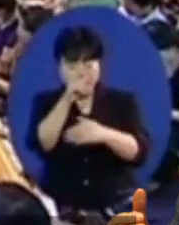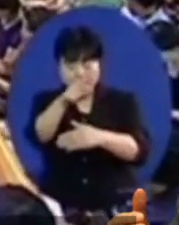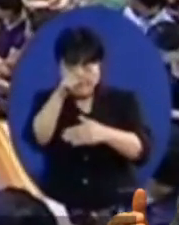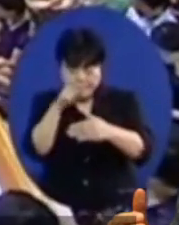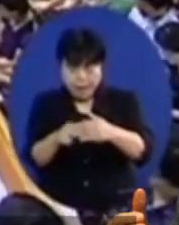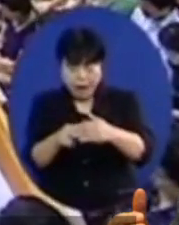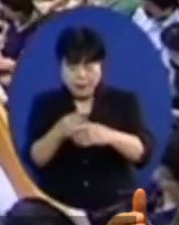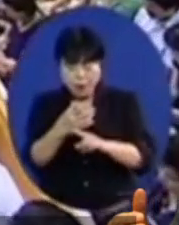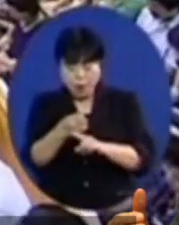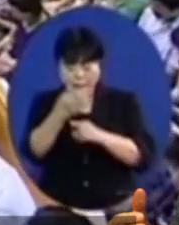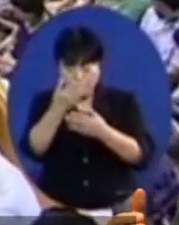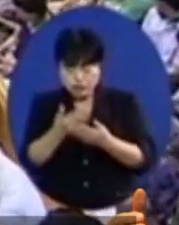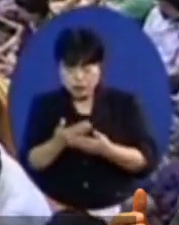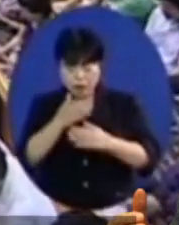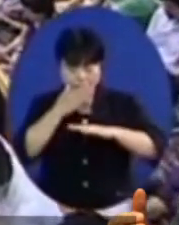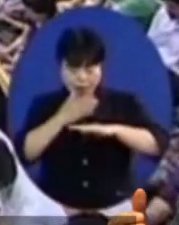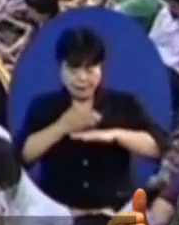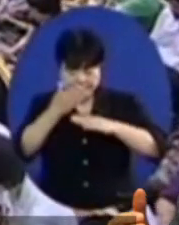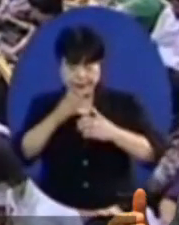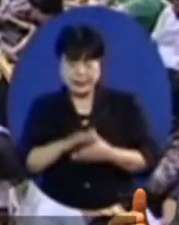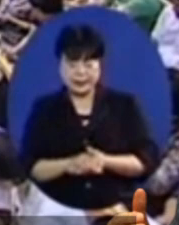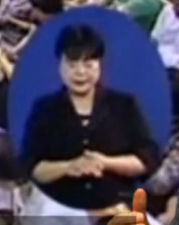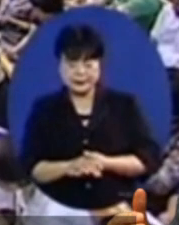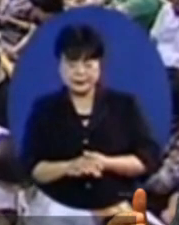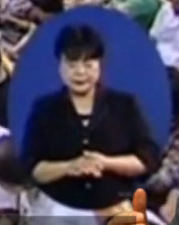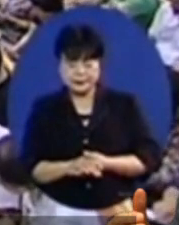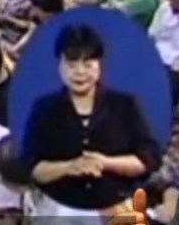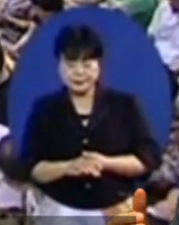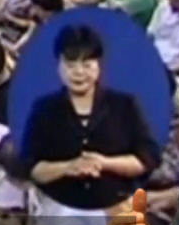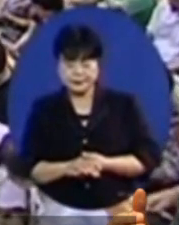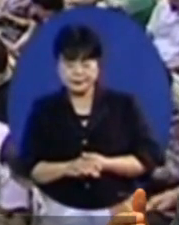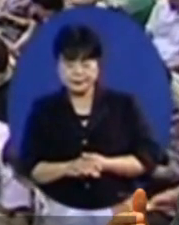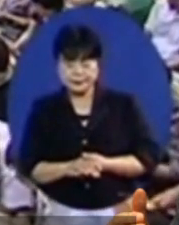마음이란 보배를 주신 것을 감사합니다.